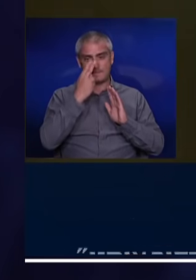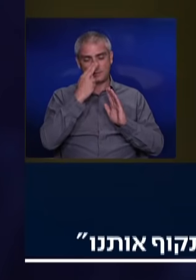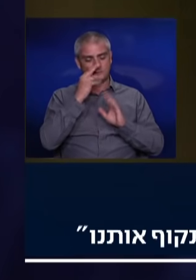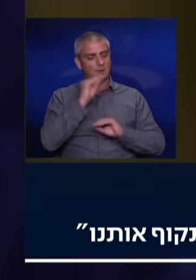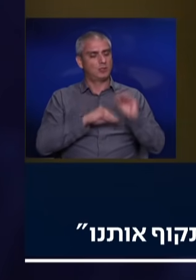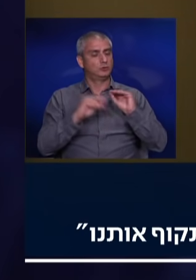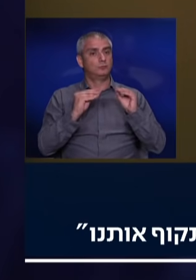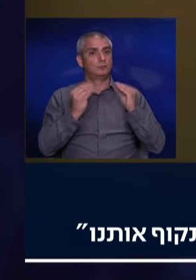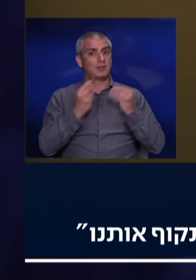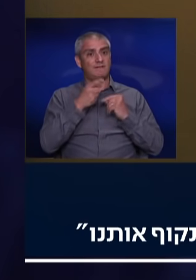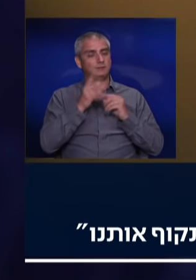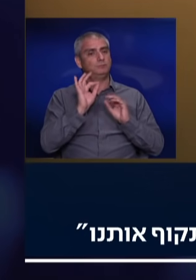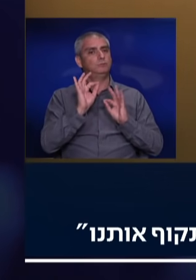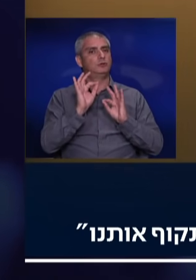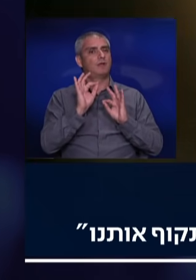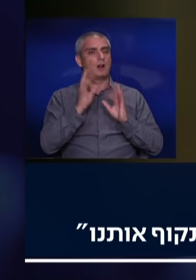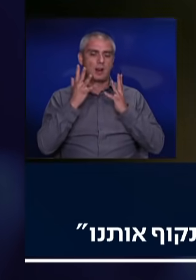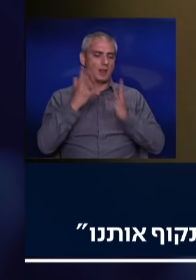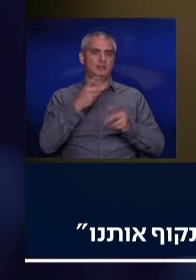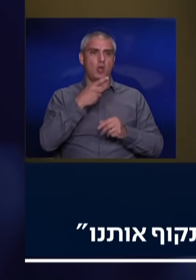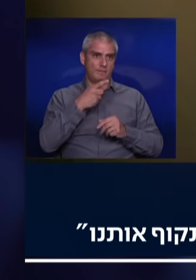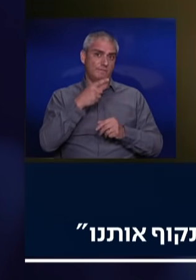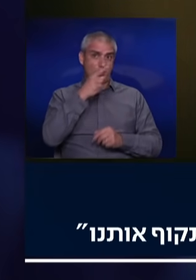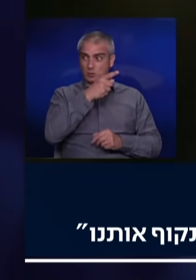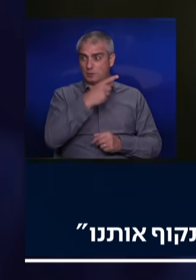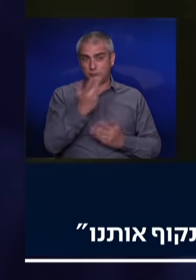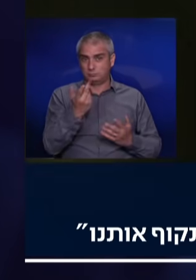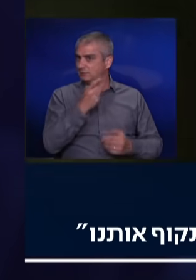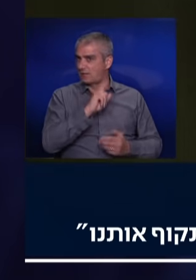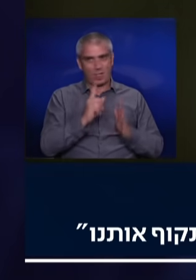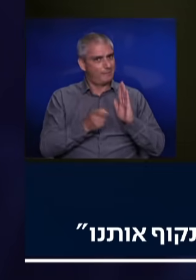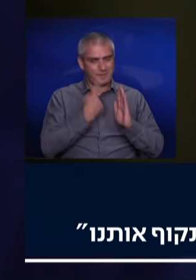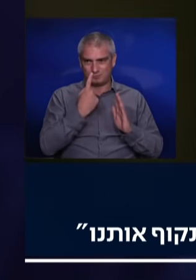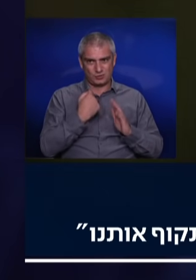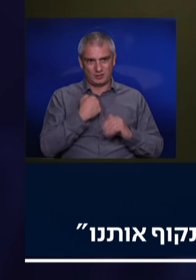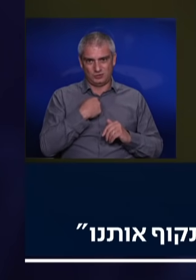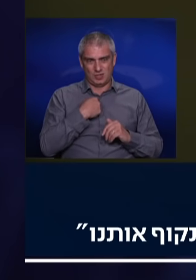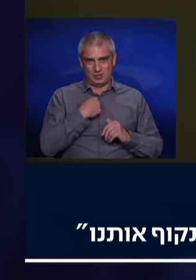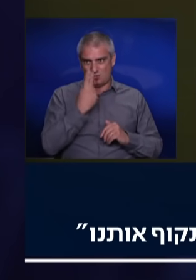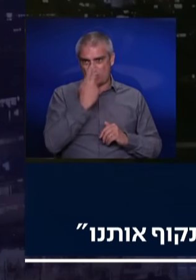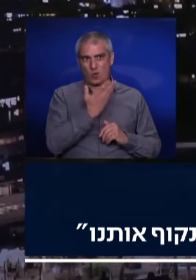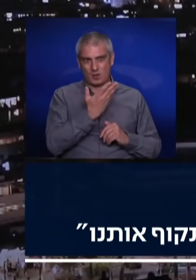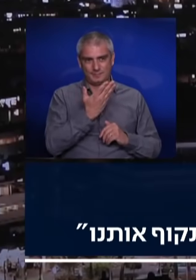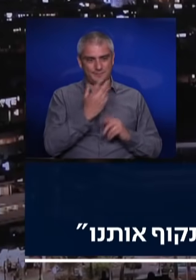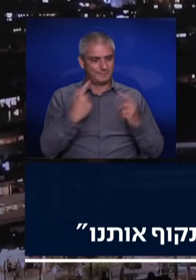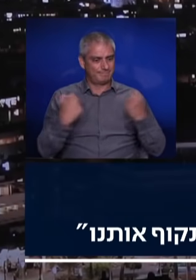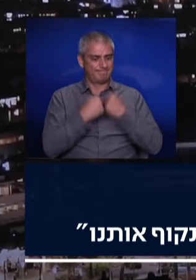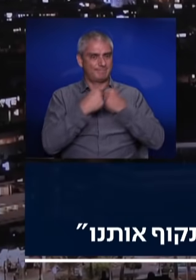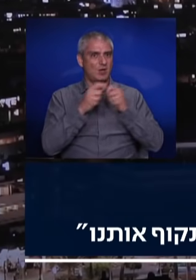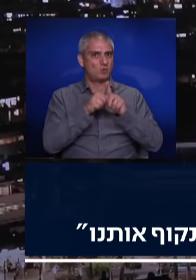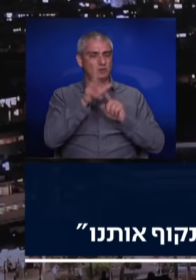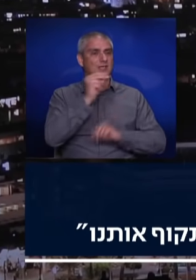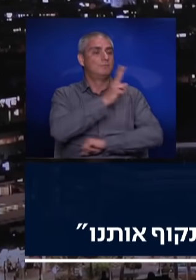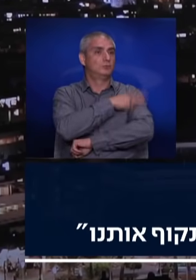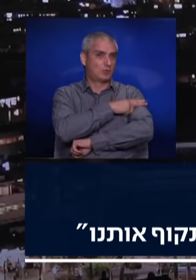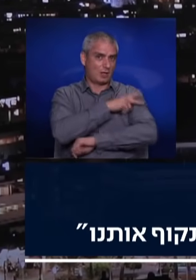באירוע הזה כדי לתקוף אותם. מיכל, זאת לא פעם ראשונה שאנחנו רואים עימות כזה עם המשטרה.